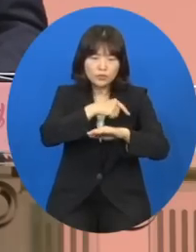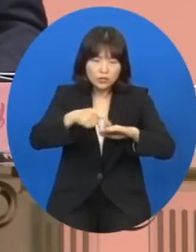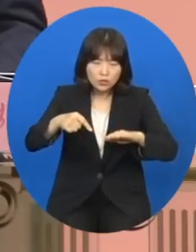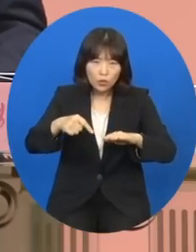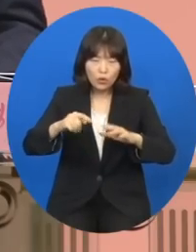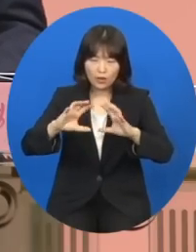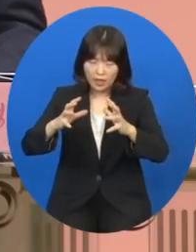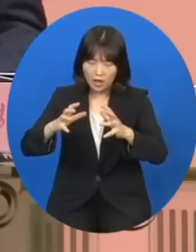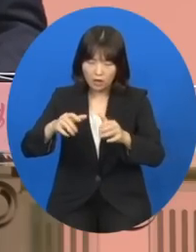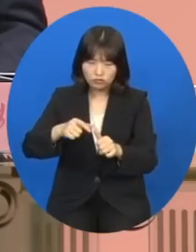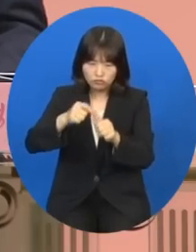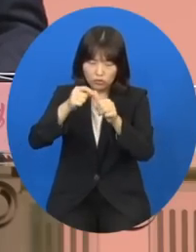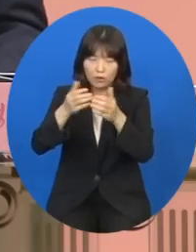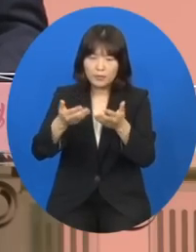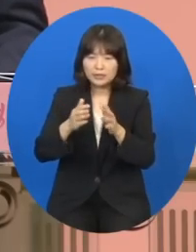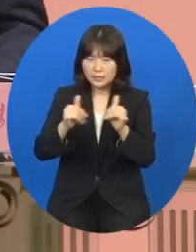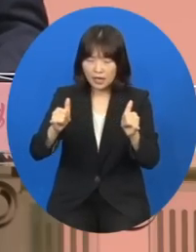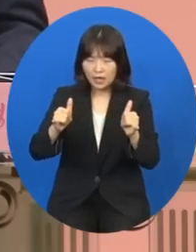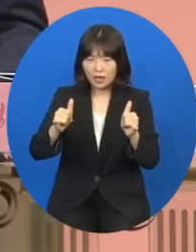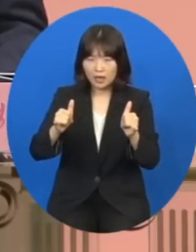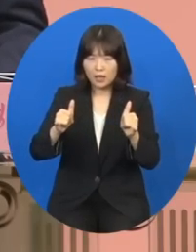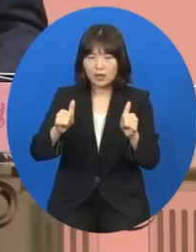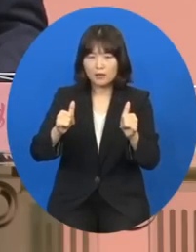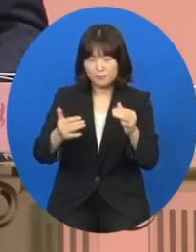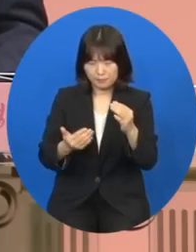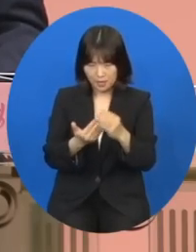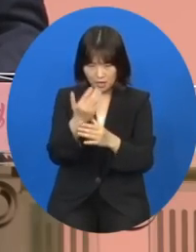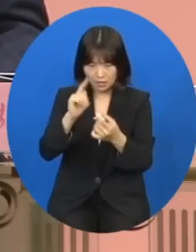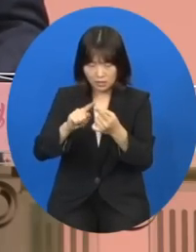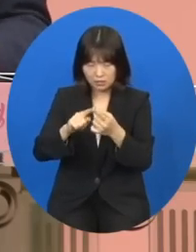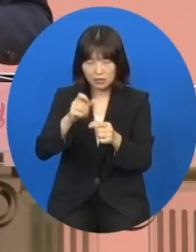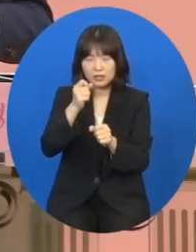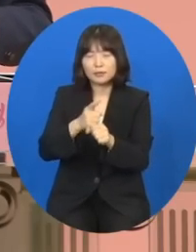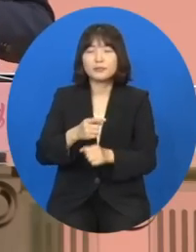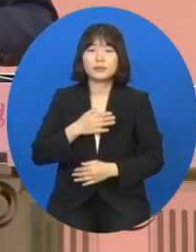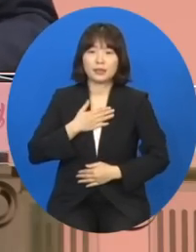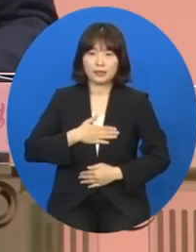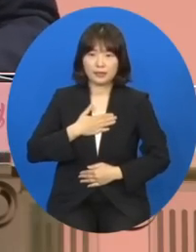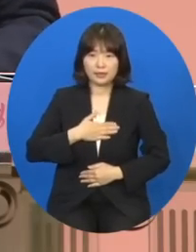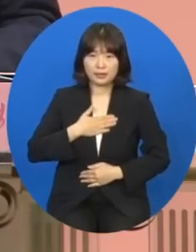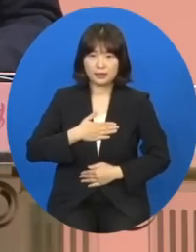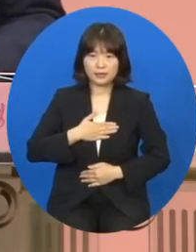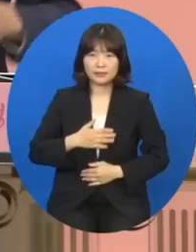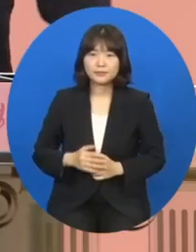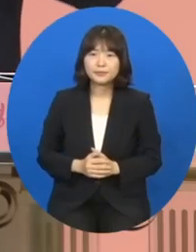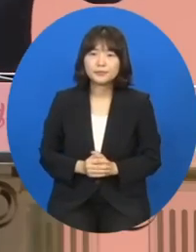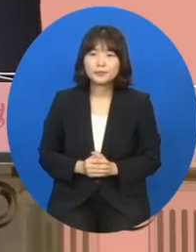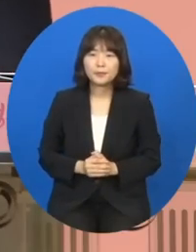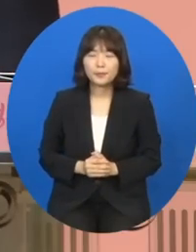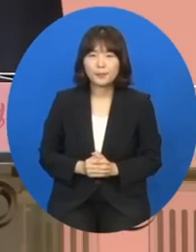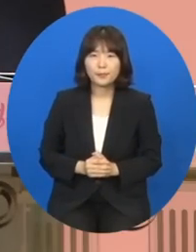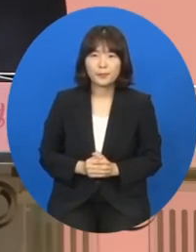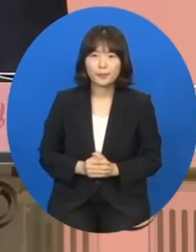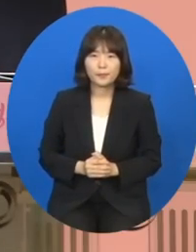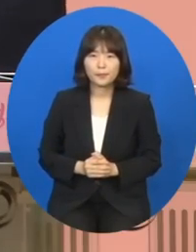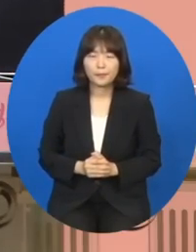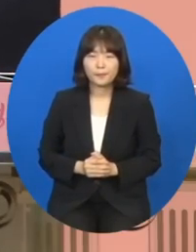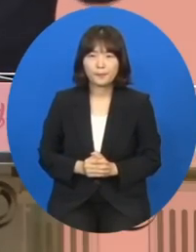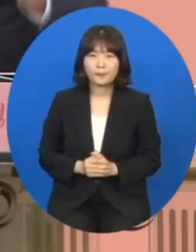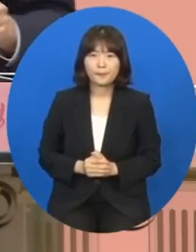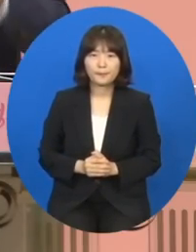구원받은 이들이 나오게 될 거라는 것을 의미합니다 5 out oh